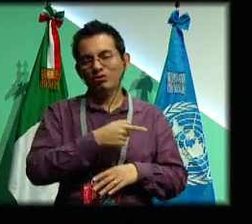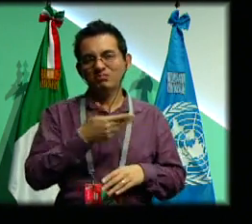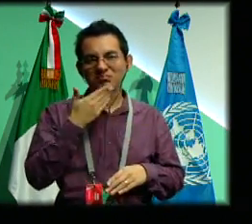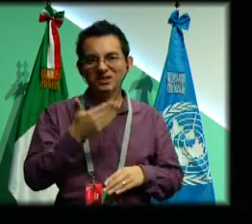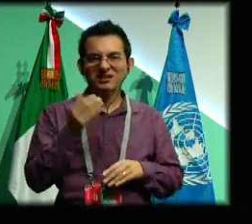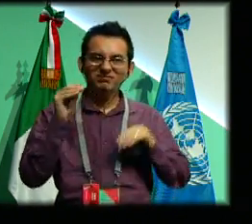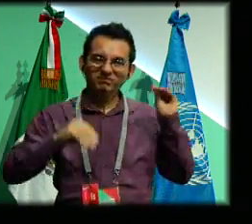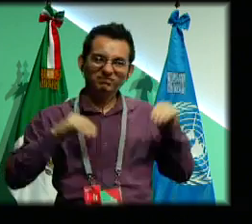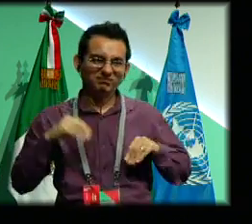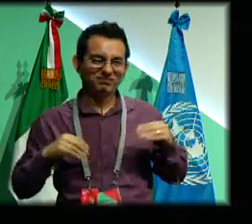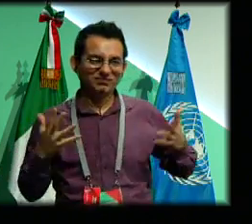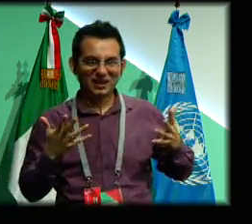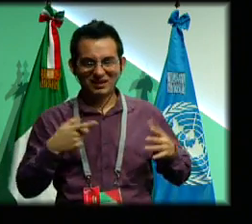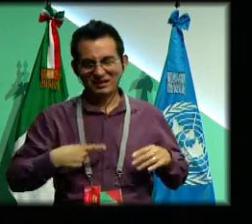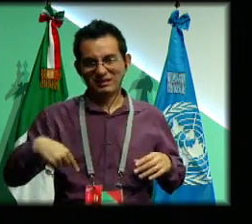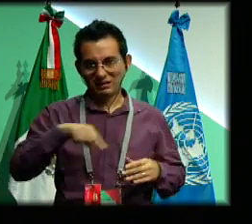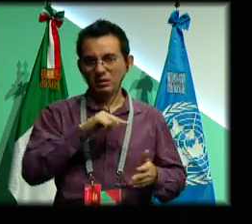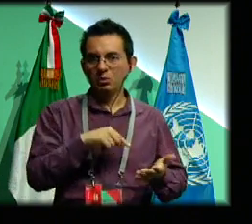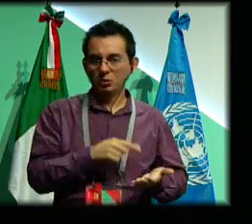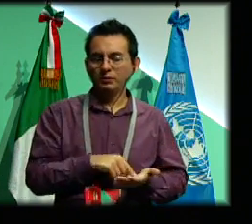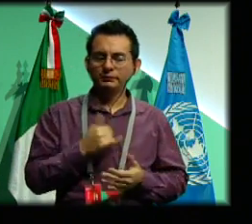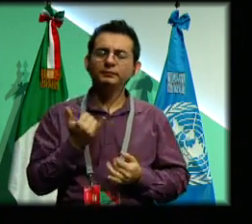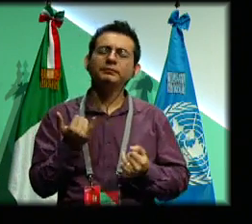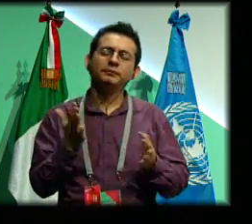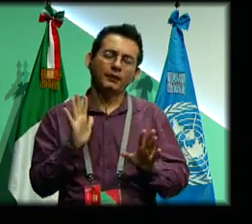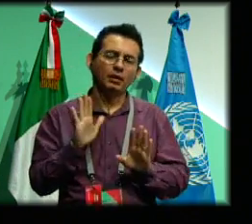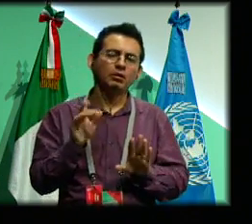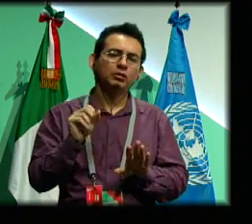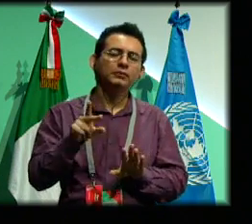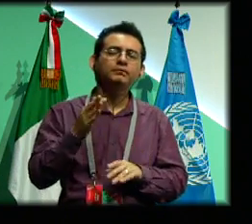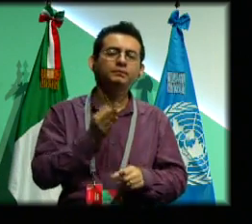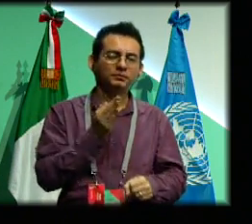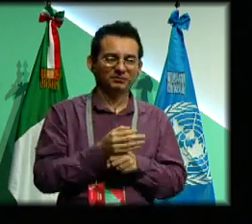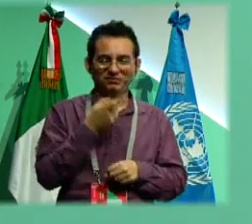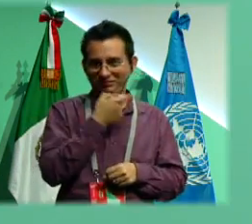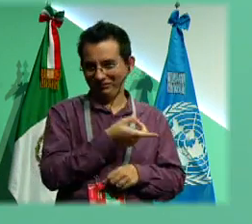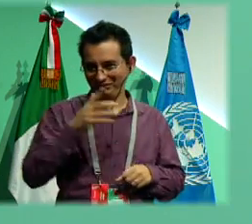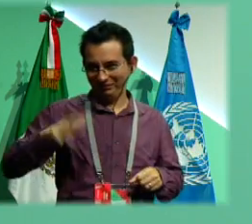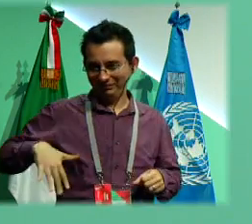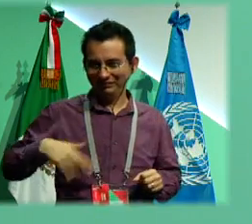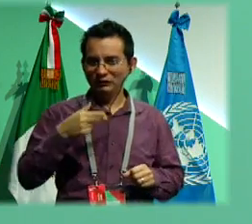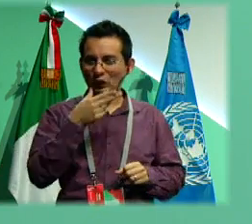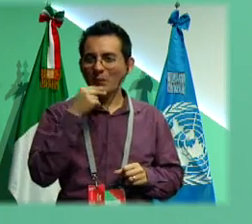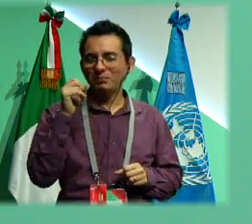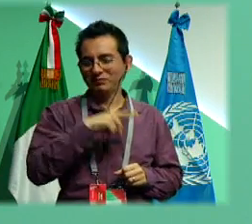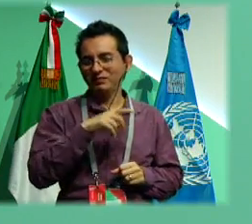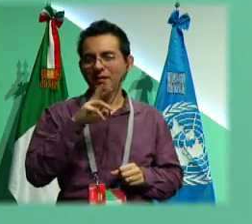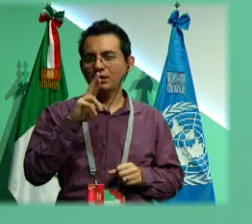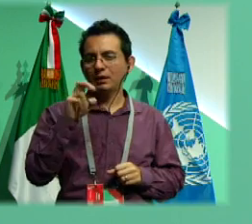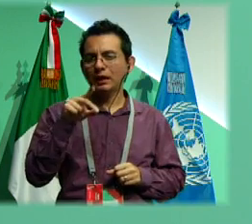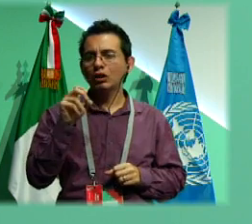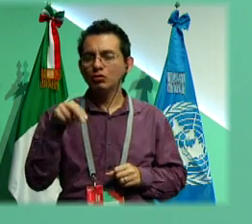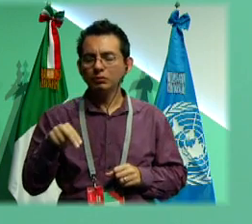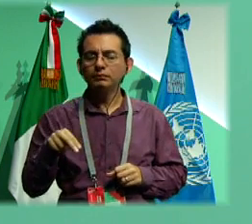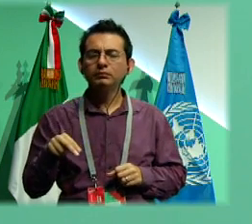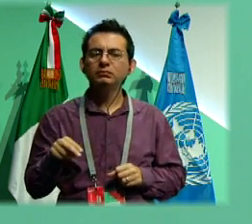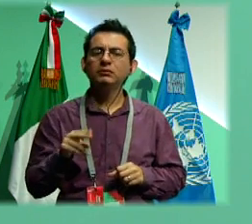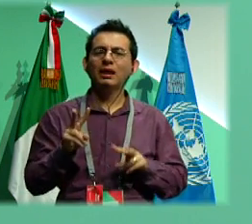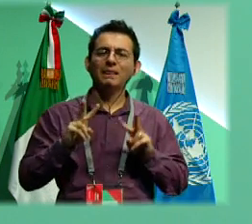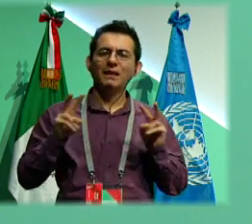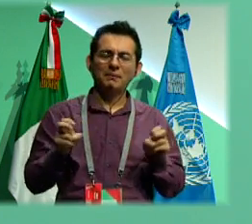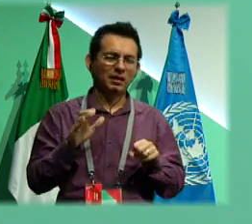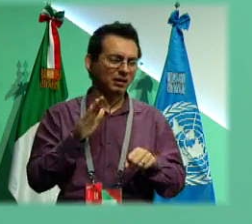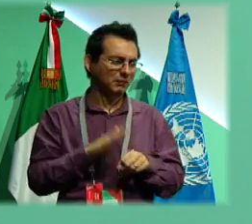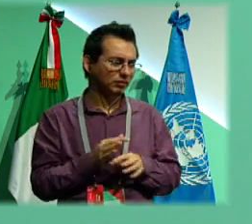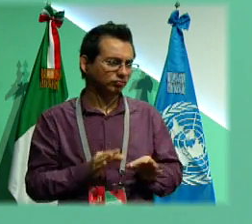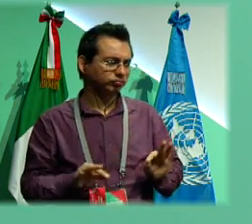Comme vous l'avez entendu dire par Monsieur Rendon, cette séance traite d'une question qui est nouvelle